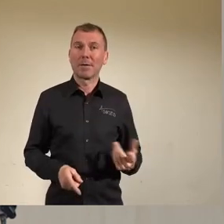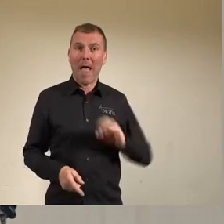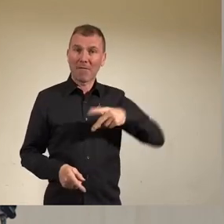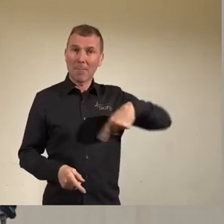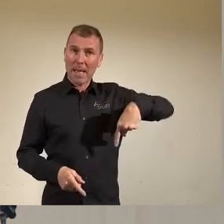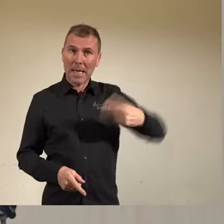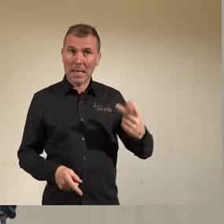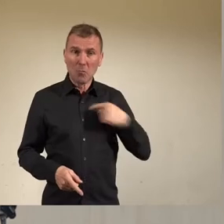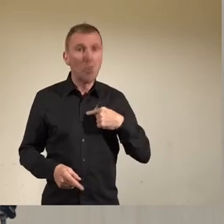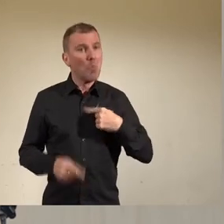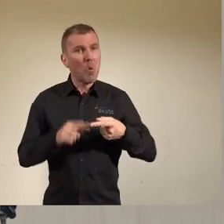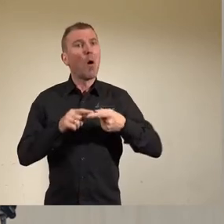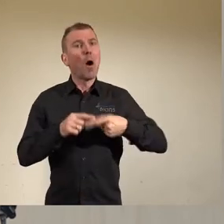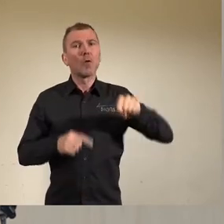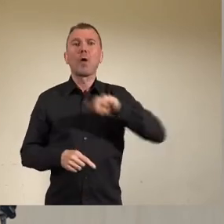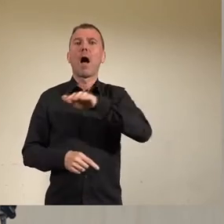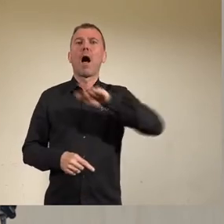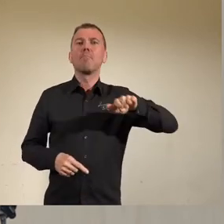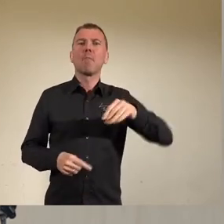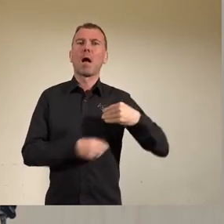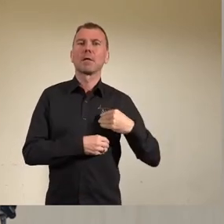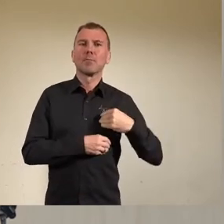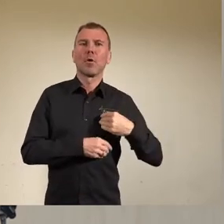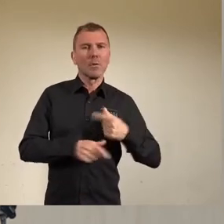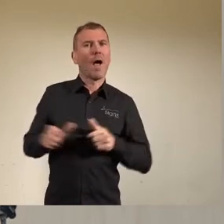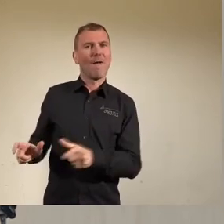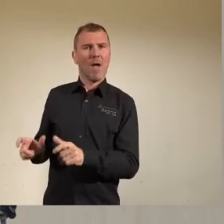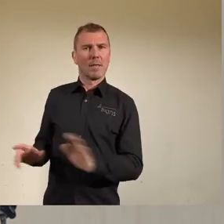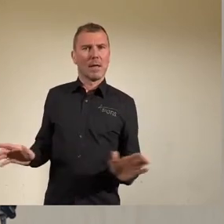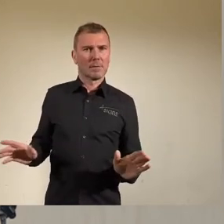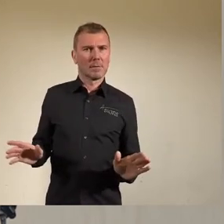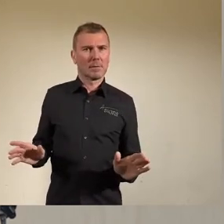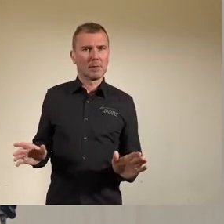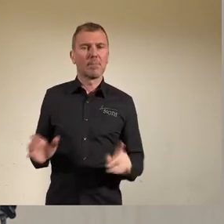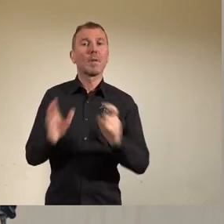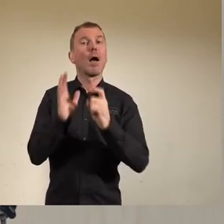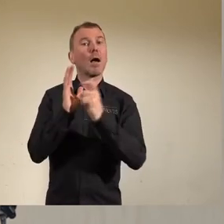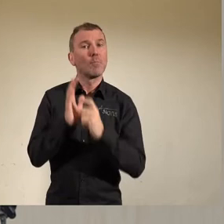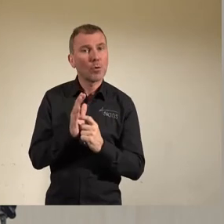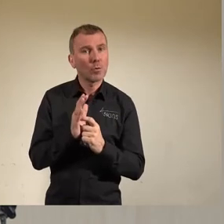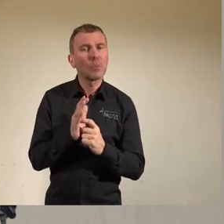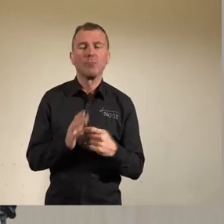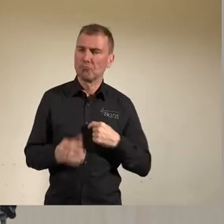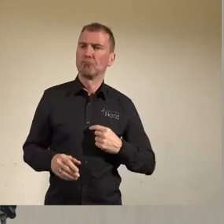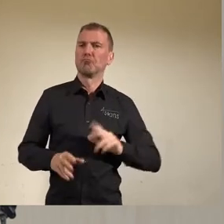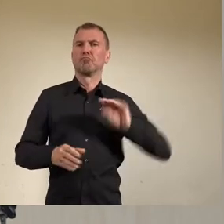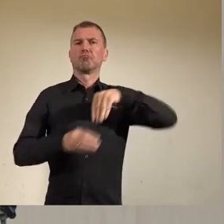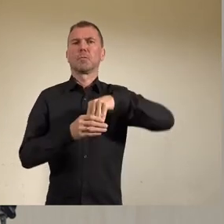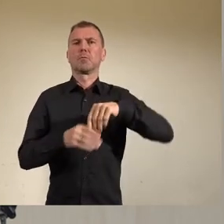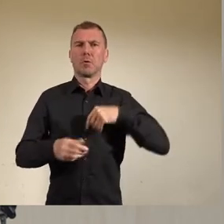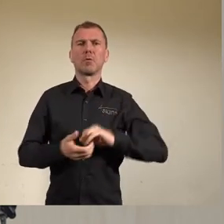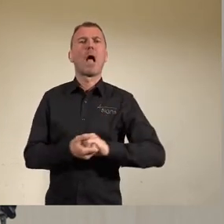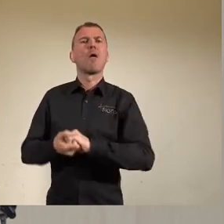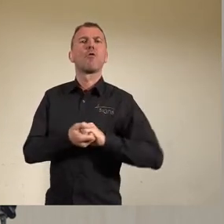sich ja, die Erhöhung der Parkgebühren verhindert zu haben und begründet damit ihre Teilnahme an dieser